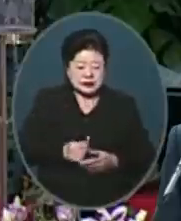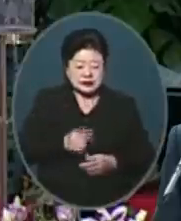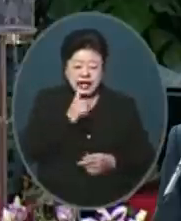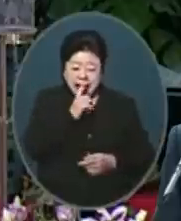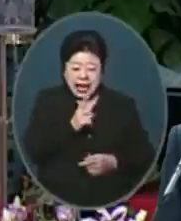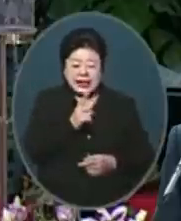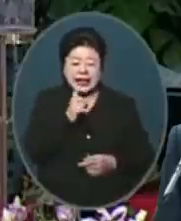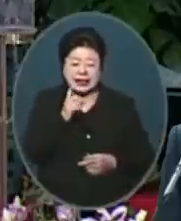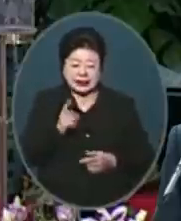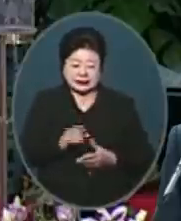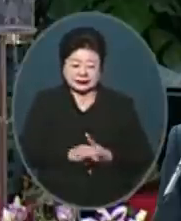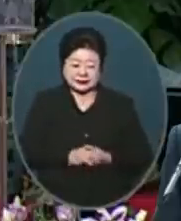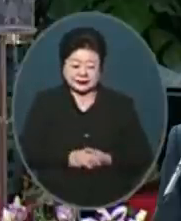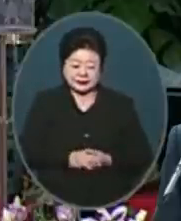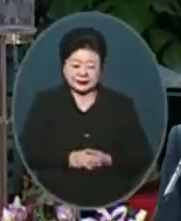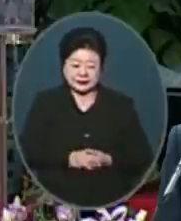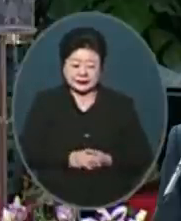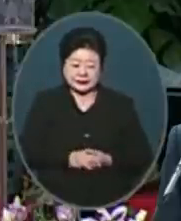하나가